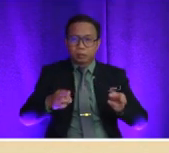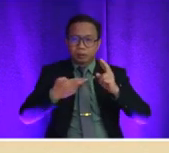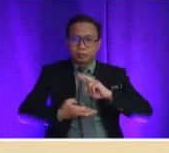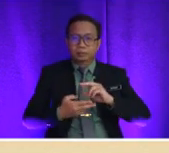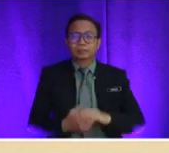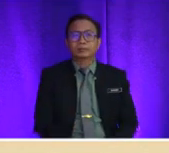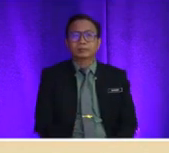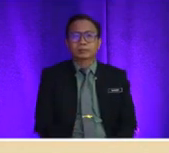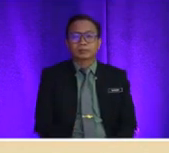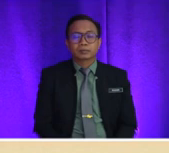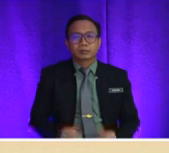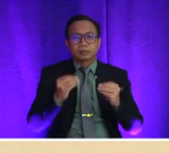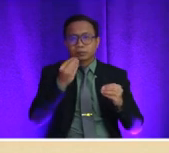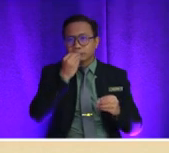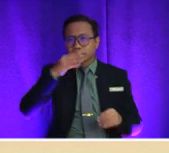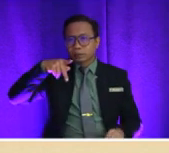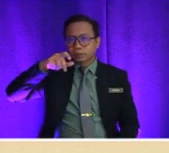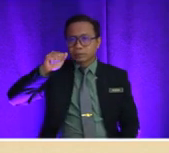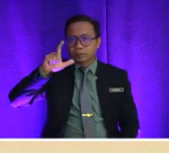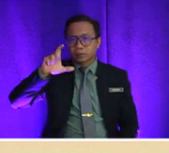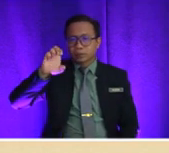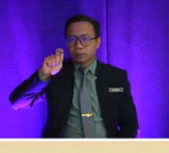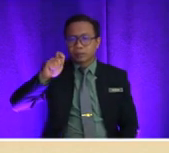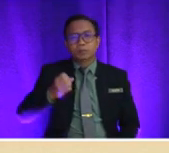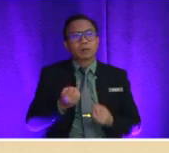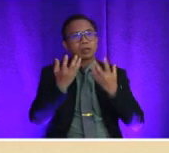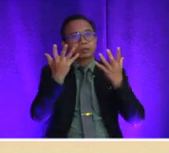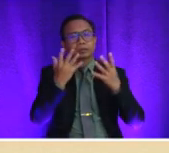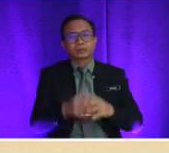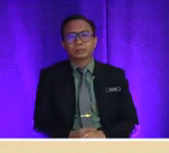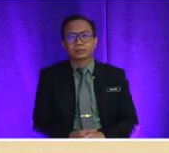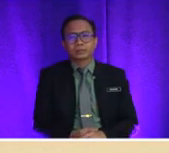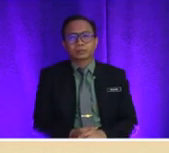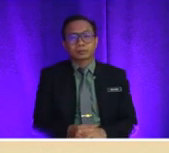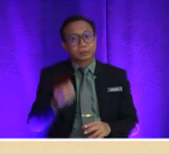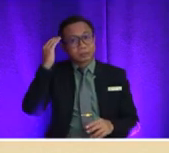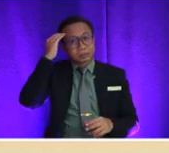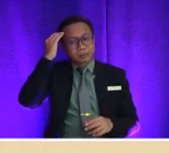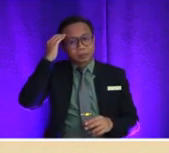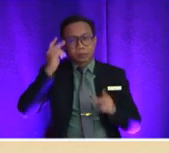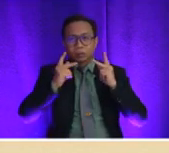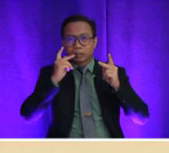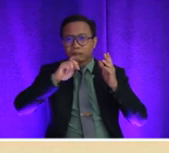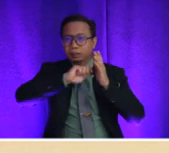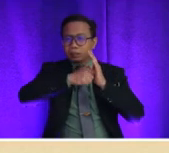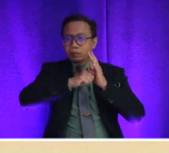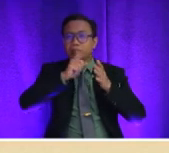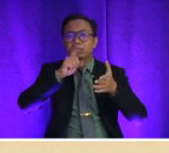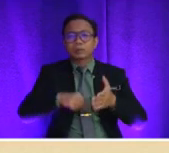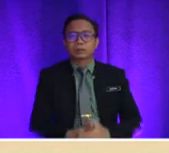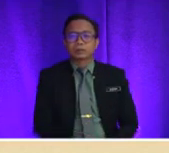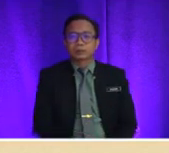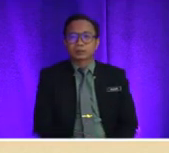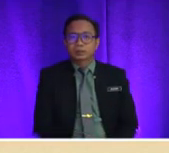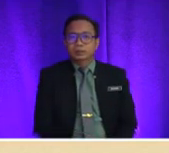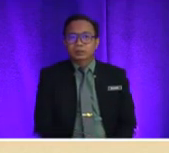memberi makan pelet dengan banyak oke Ini ingat sebelum itu kita kena ada kuncinya yaitu